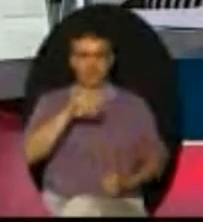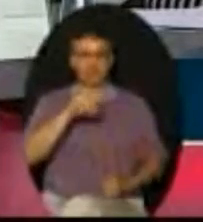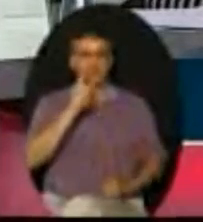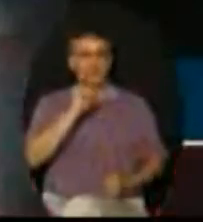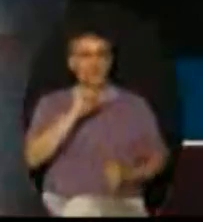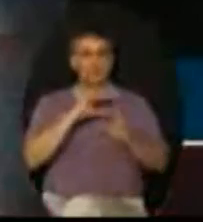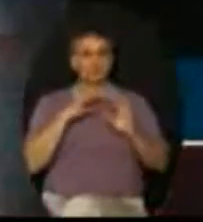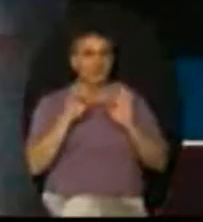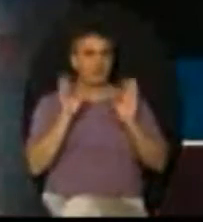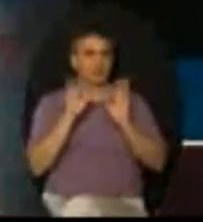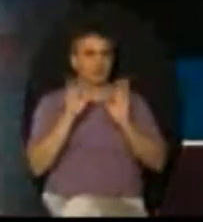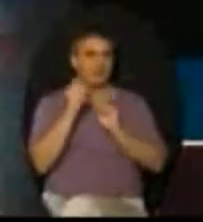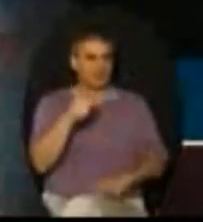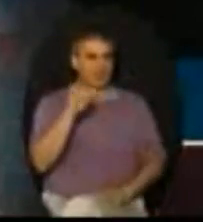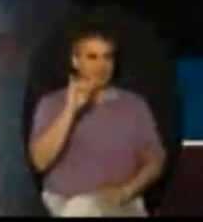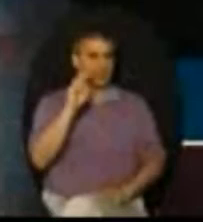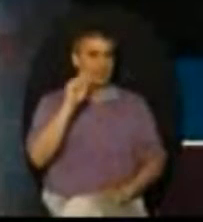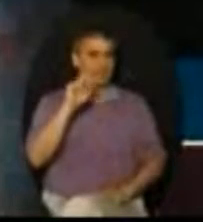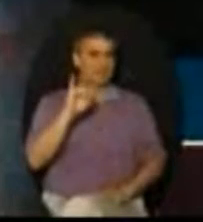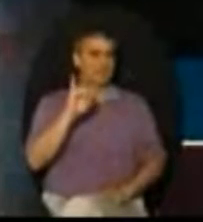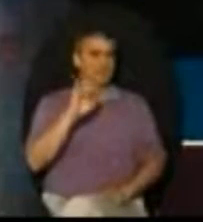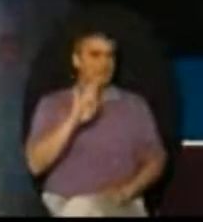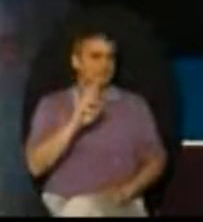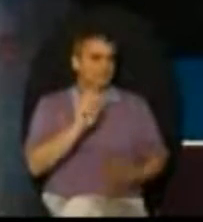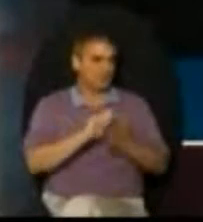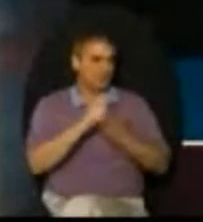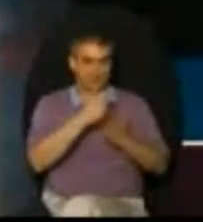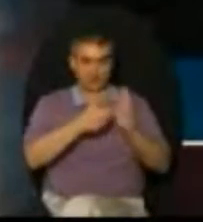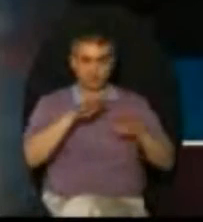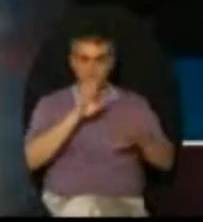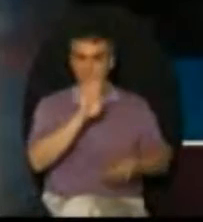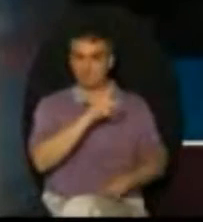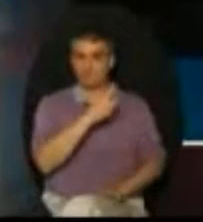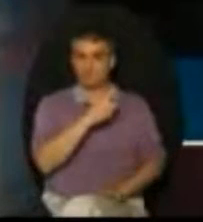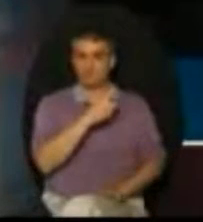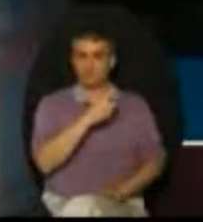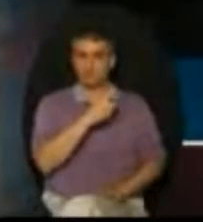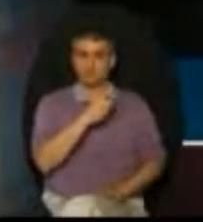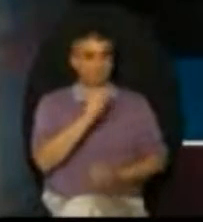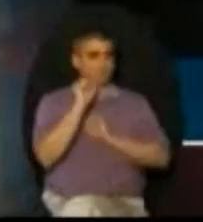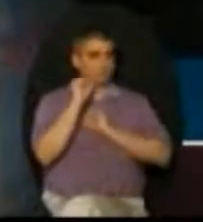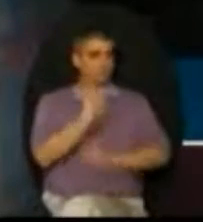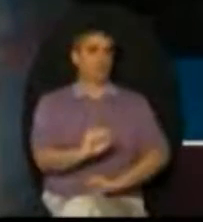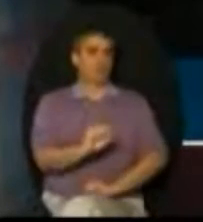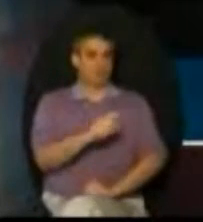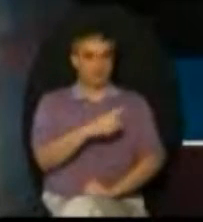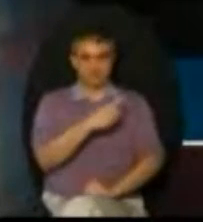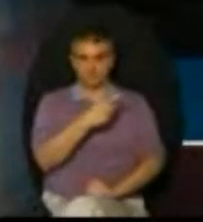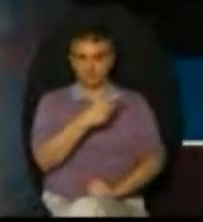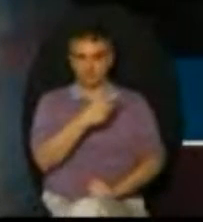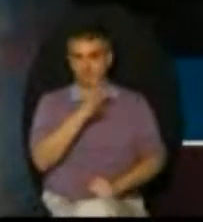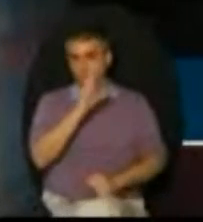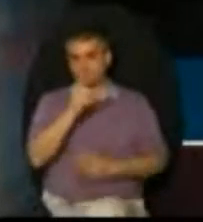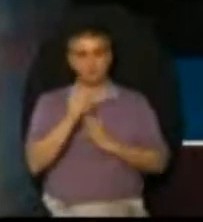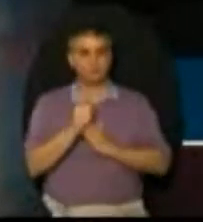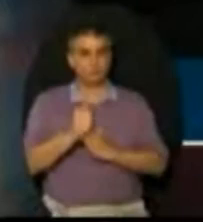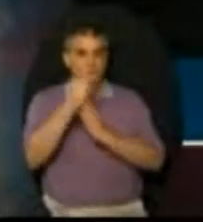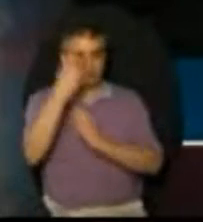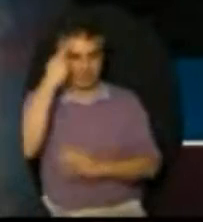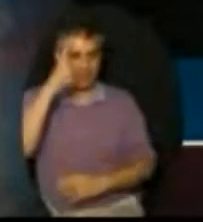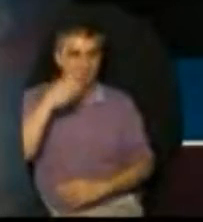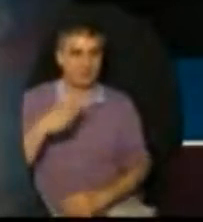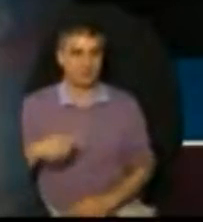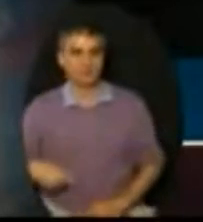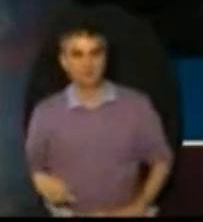רוצה להתחיל איתך, יניר, ראש הממשלה נתניהו שתומך בקזינו, אולי אפילו מוביל את הרעיון